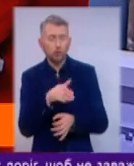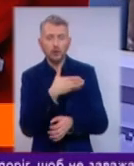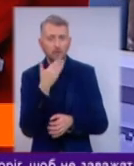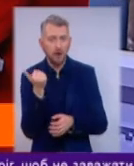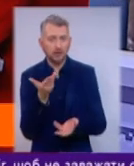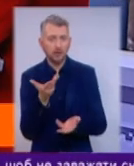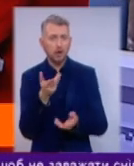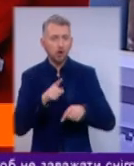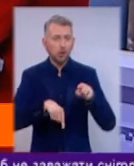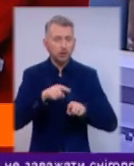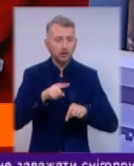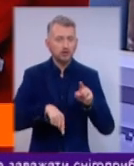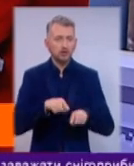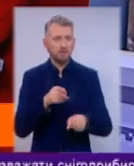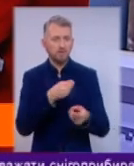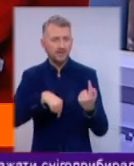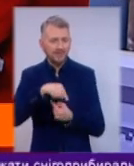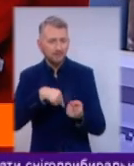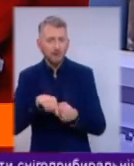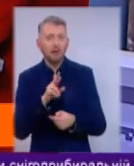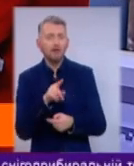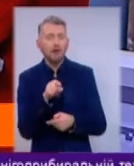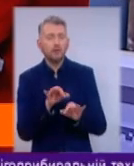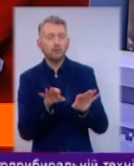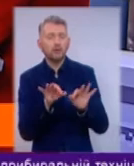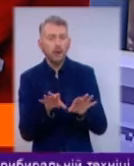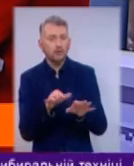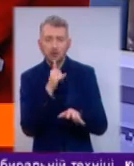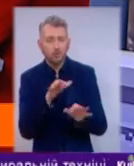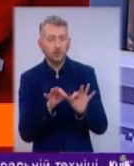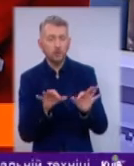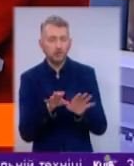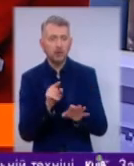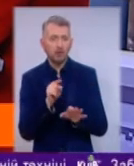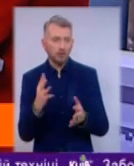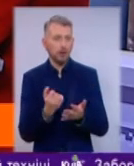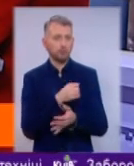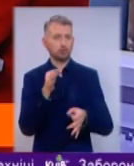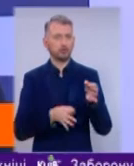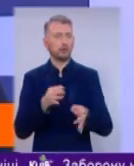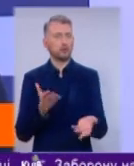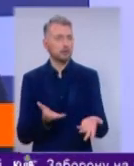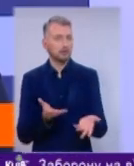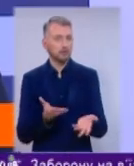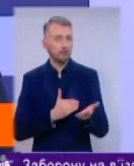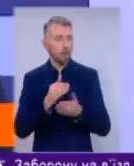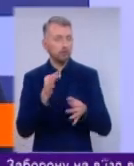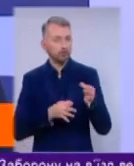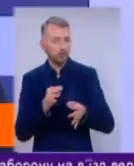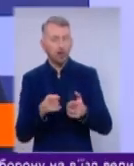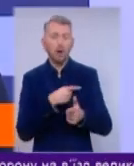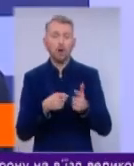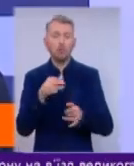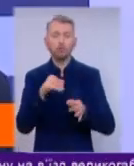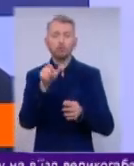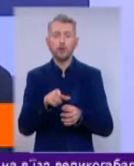там родичів якихось бізнесменів, як він це пояснить, не може пояснити, він стає суддею Верховного суду. Або, наприклад, там суддя,